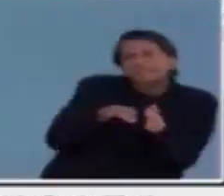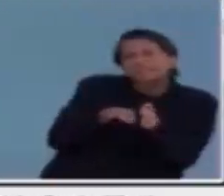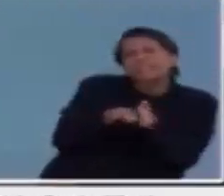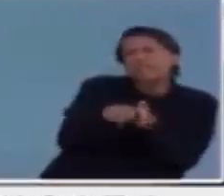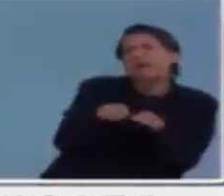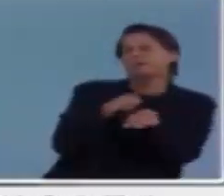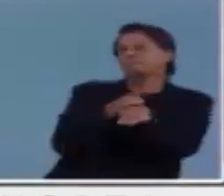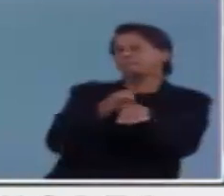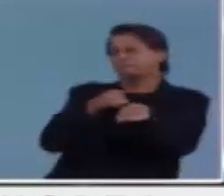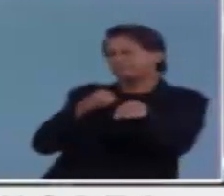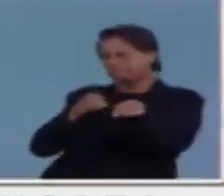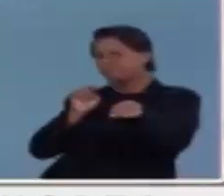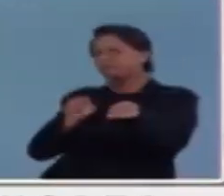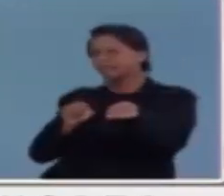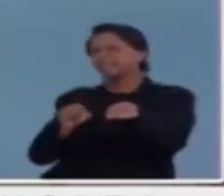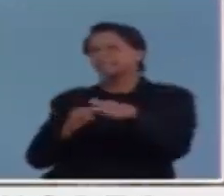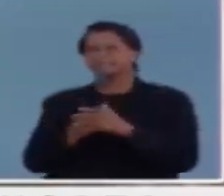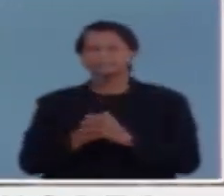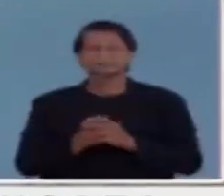salah satu pemicu antrian kendaraan.